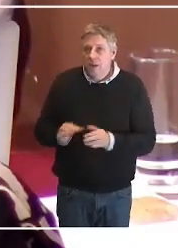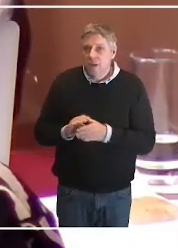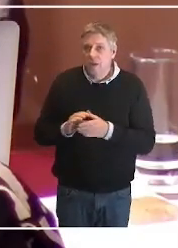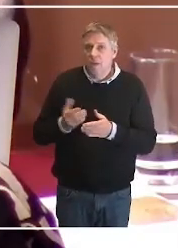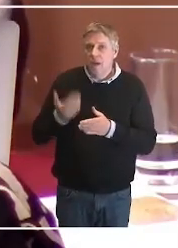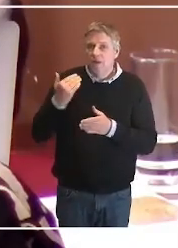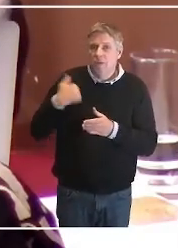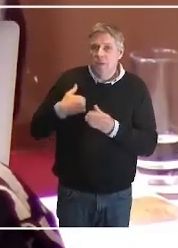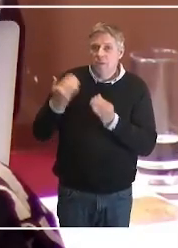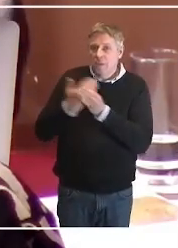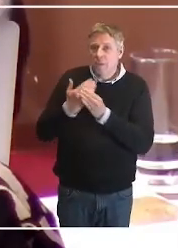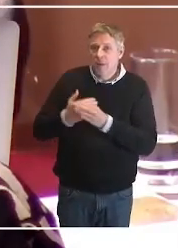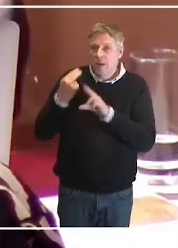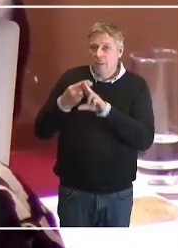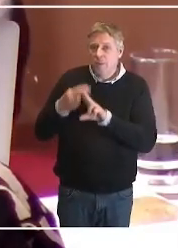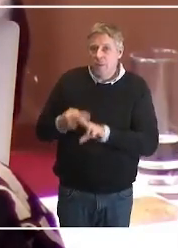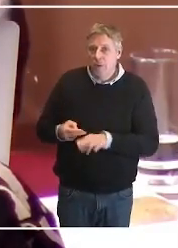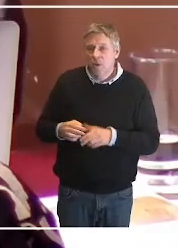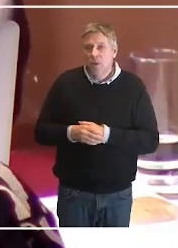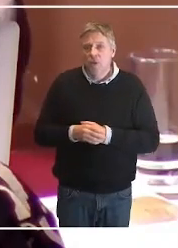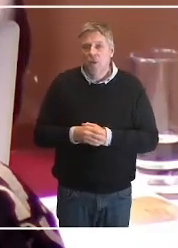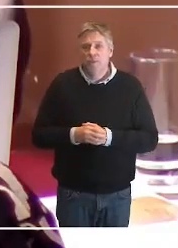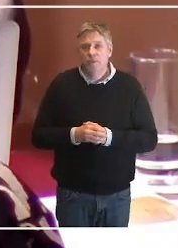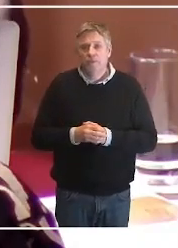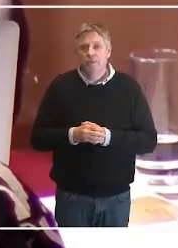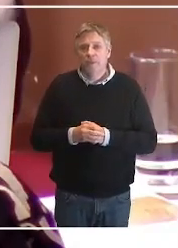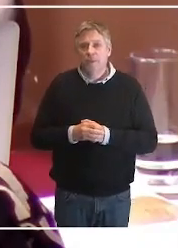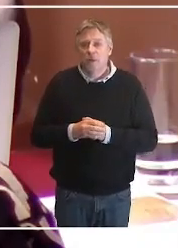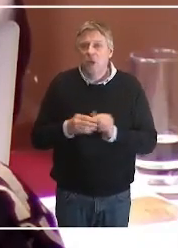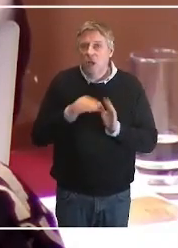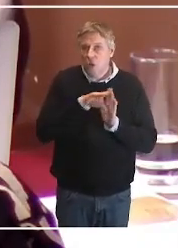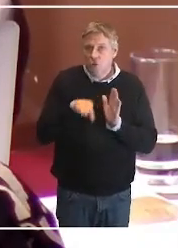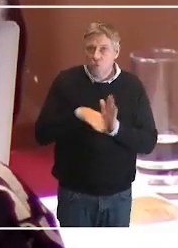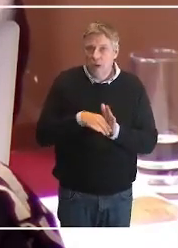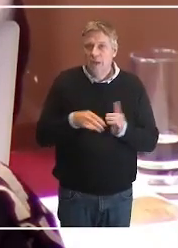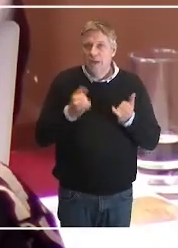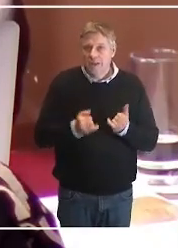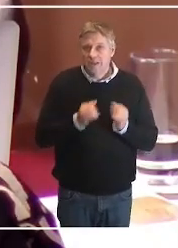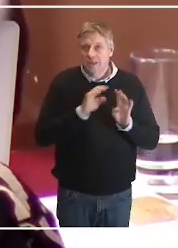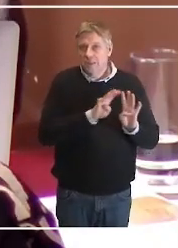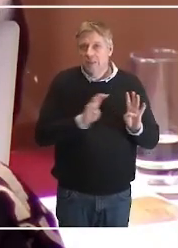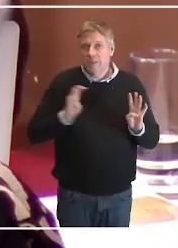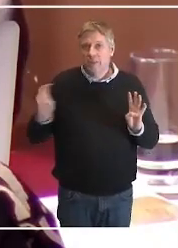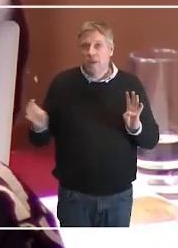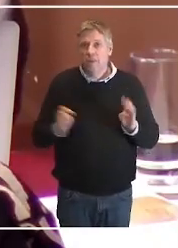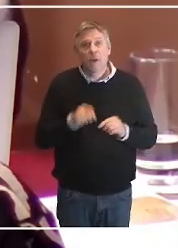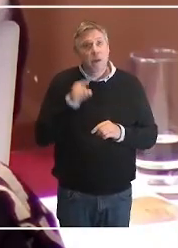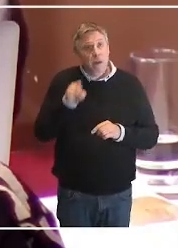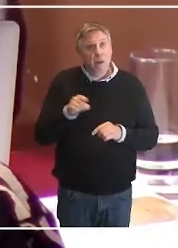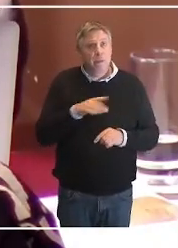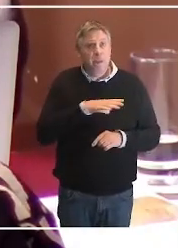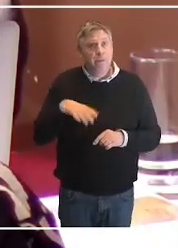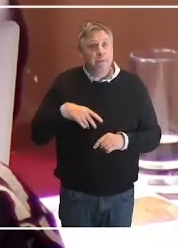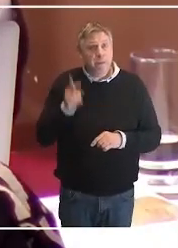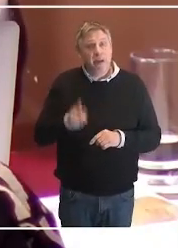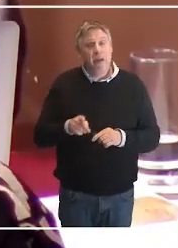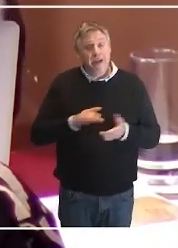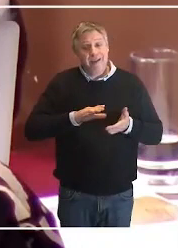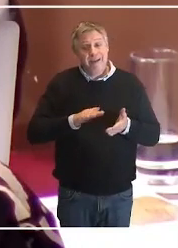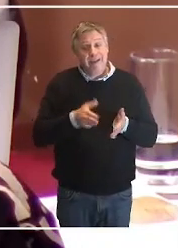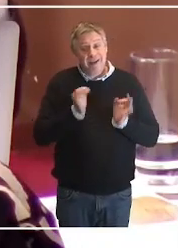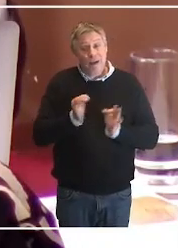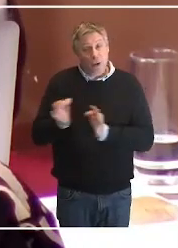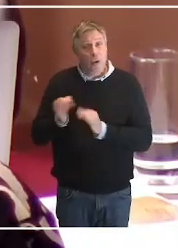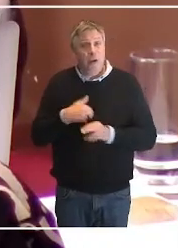avant. Je pense que l'intégralité des adjoints ici présents devrait s'inspirer de la rigueur avec laquelle Madame Papin a préparé